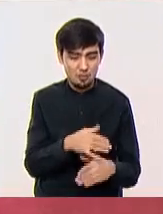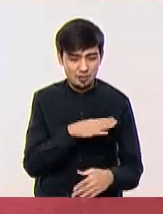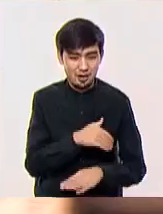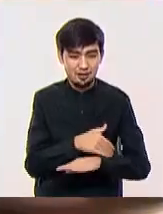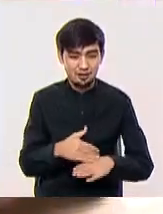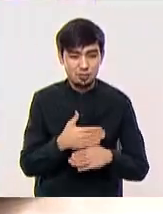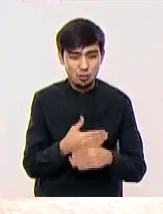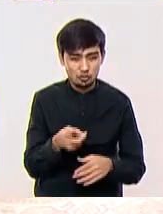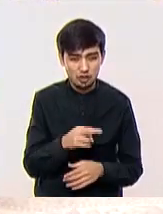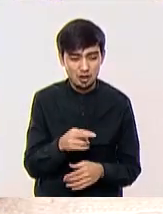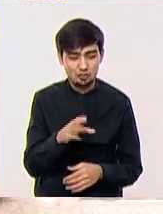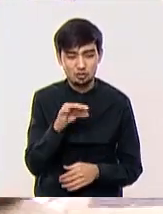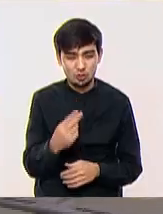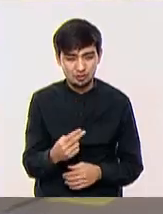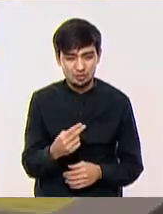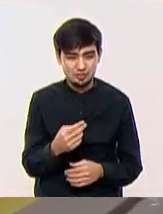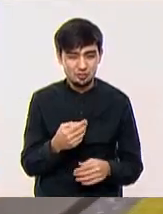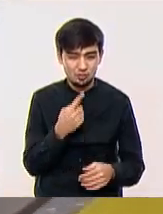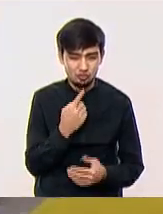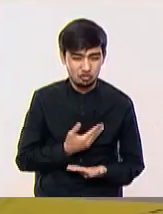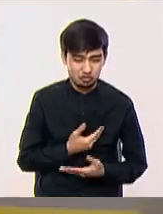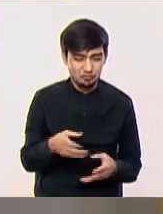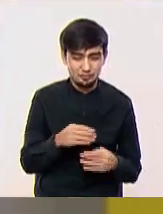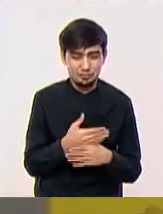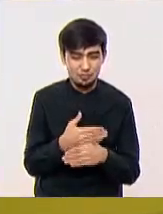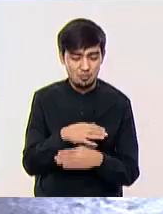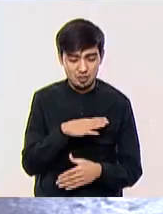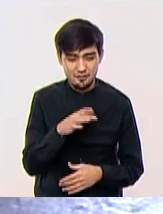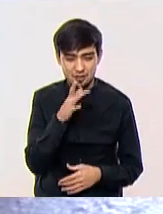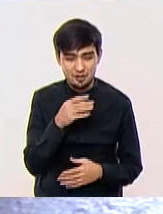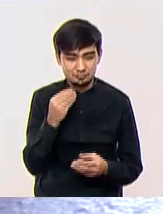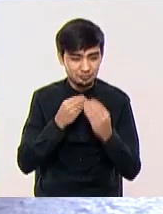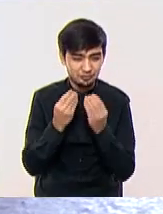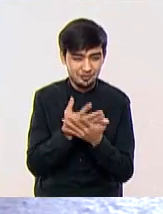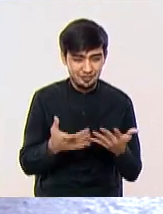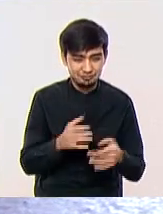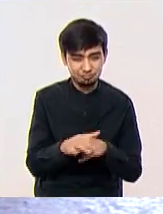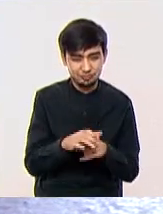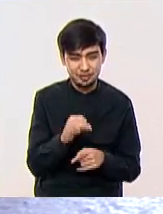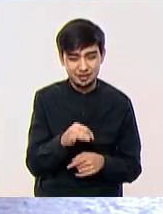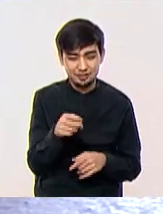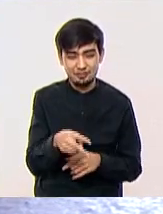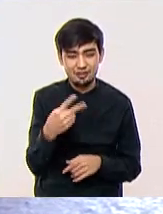социально уязвимых групп по всей стране в период пандемии. В общей сложности в рамках продуктовой благотворительной инициативы за